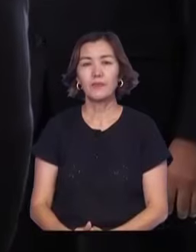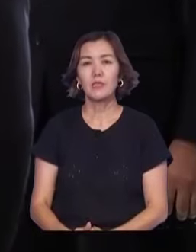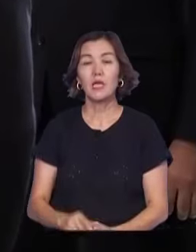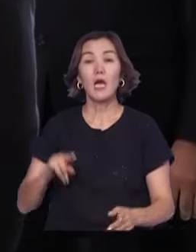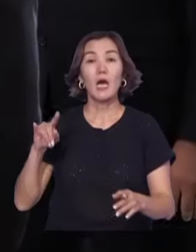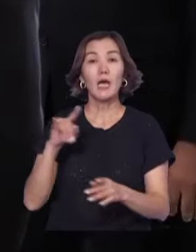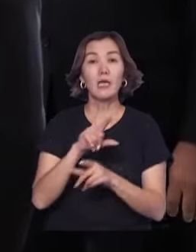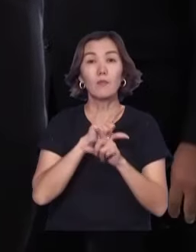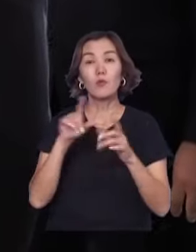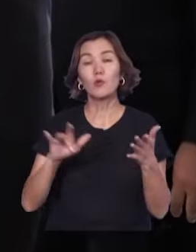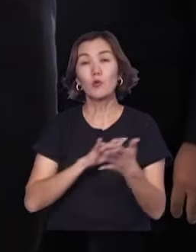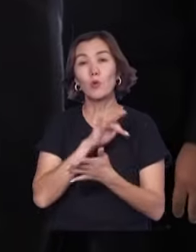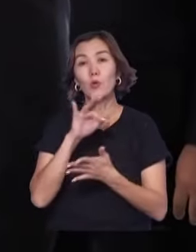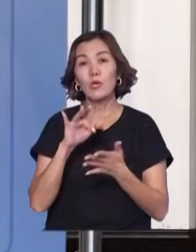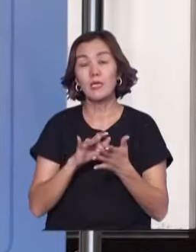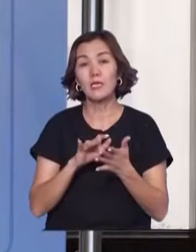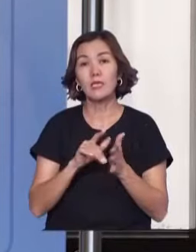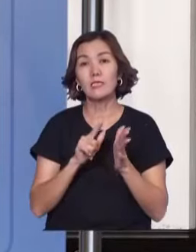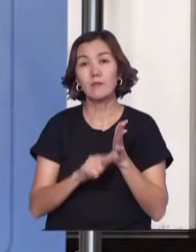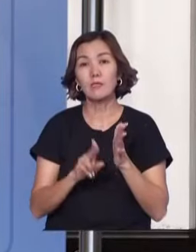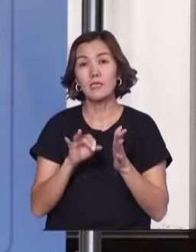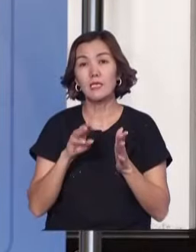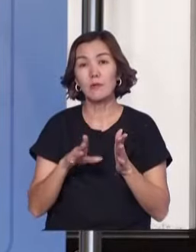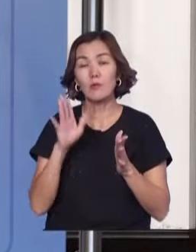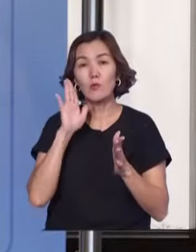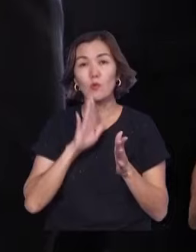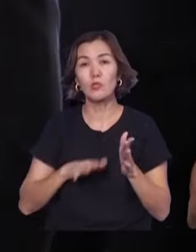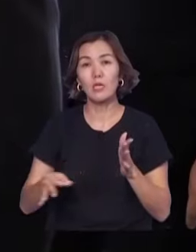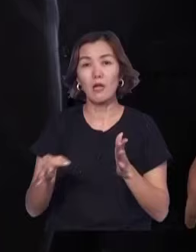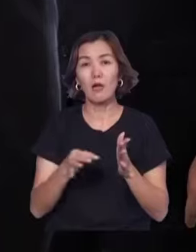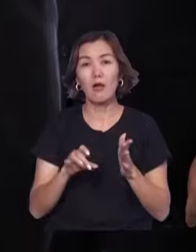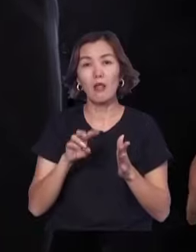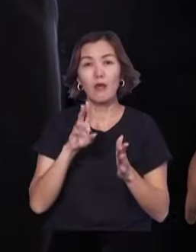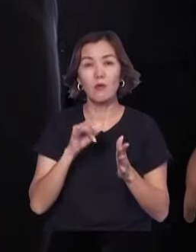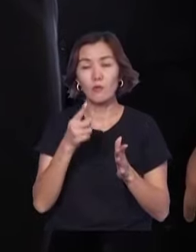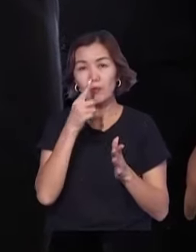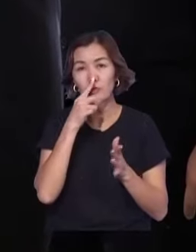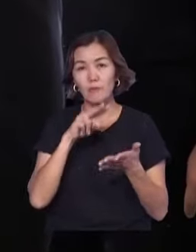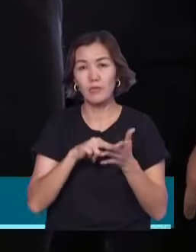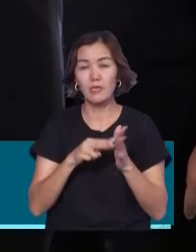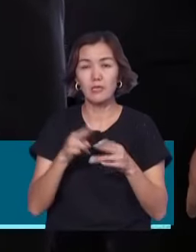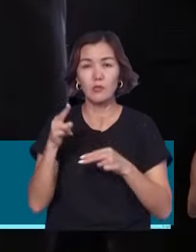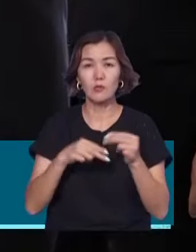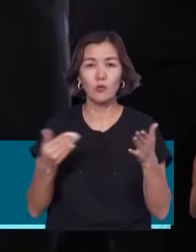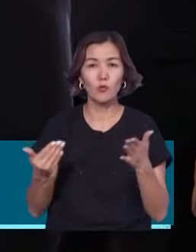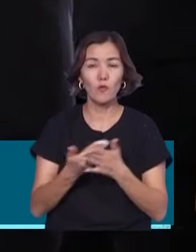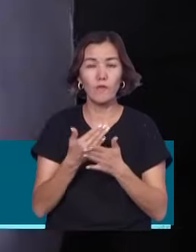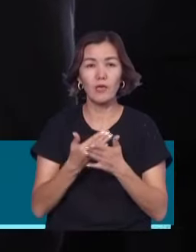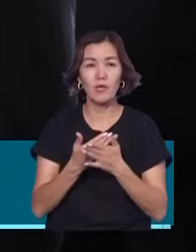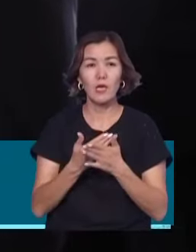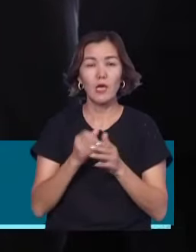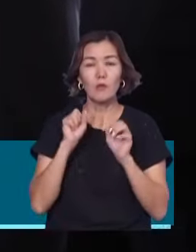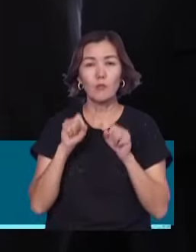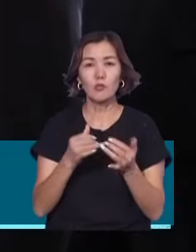Аэропорт города Ушарал располагается в 70 километрах от озера Алаколь. В ближайшее время здесь планируется строительство нового терминала, который